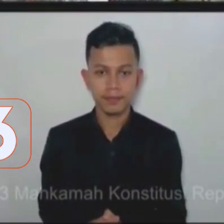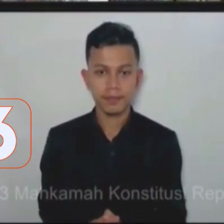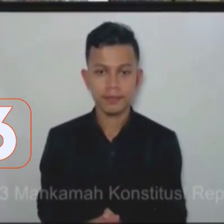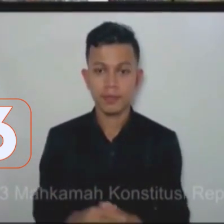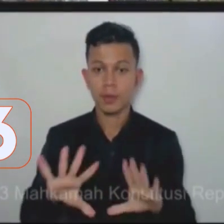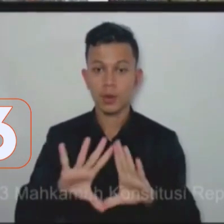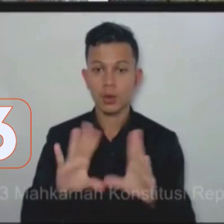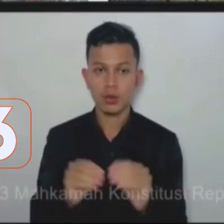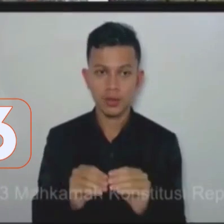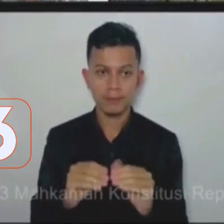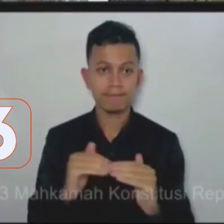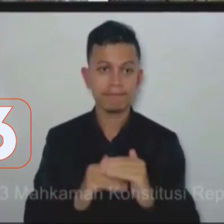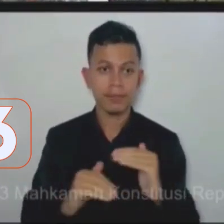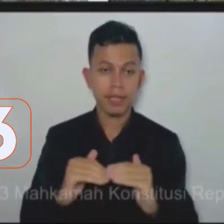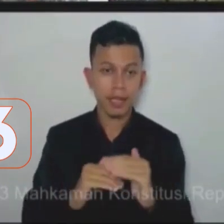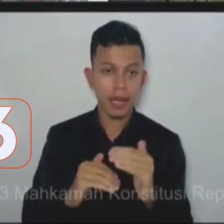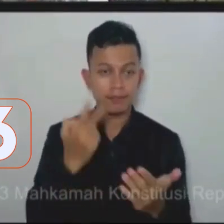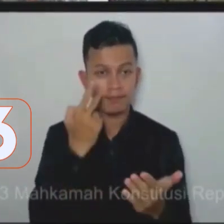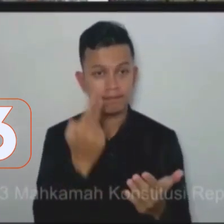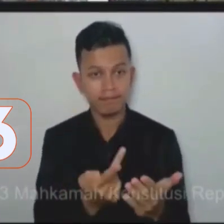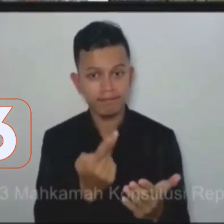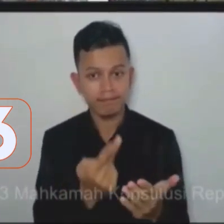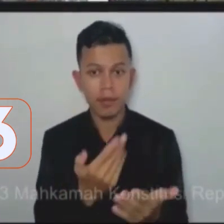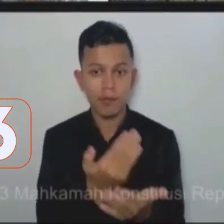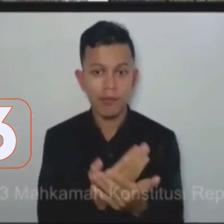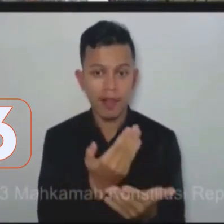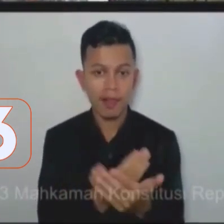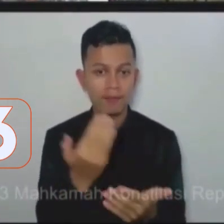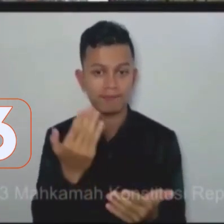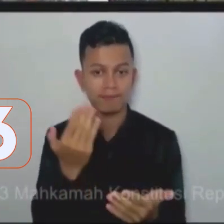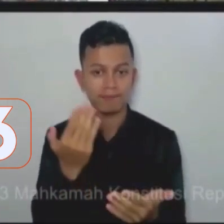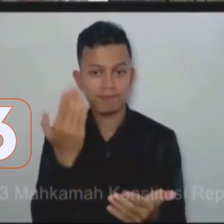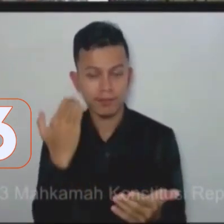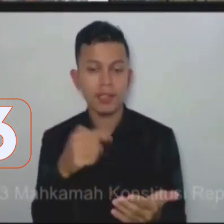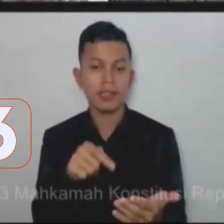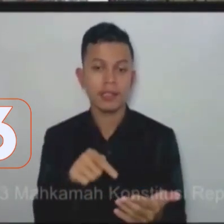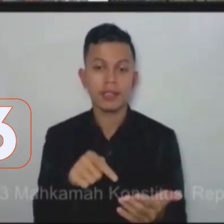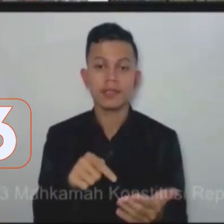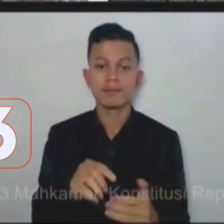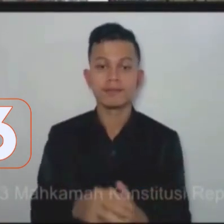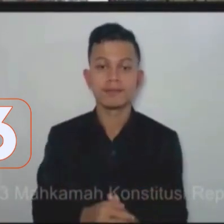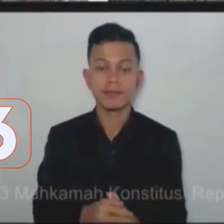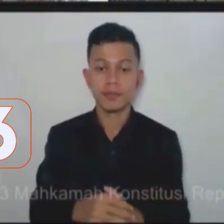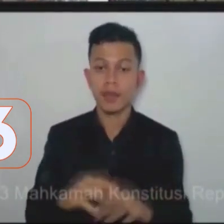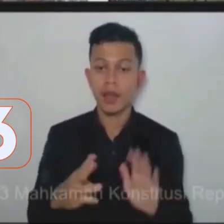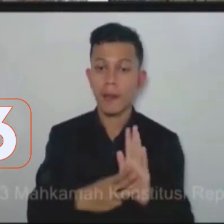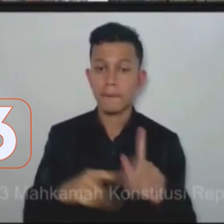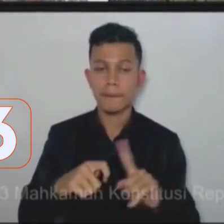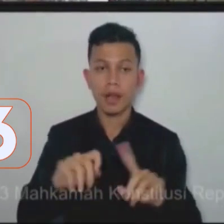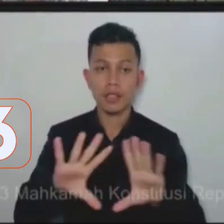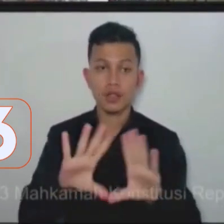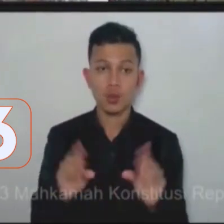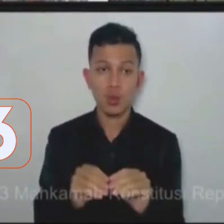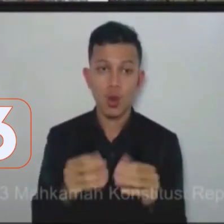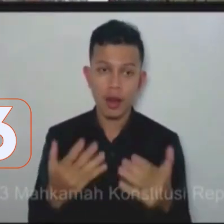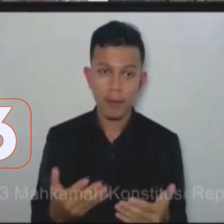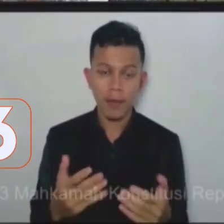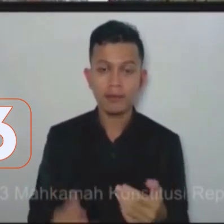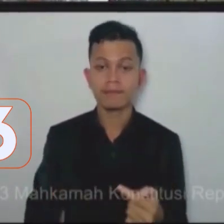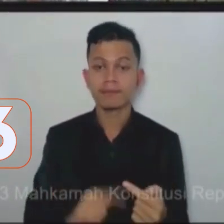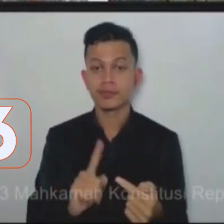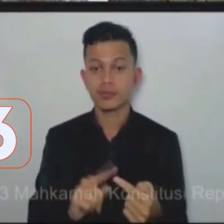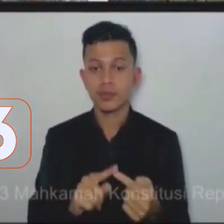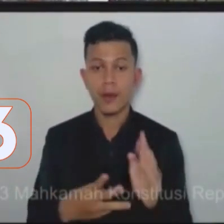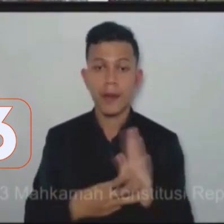Konklusi. Berdasarkan penilaian atas fakta dan hukum sebagaimana diuraikan di atas, mahkamah berkesimpulan,